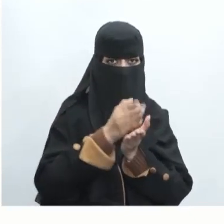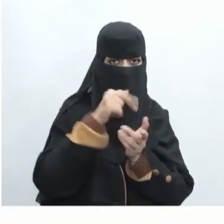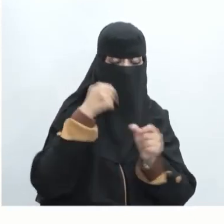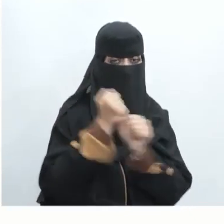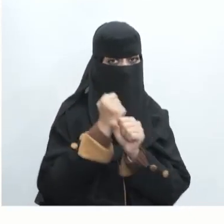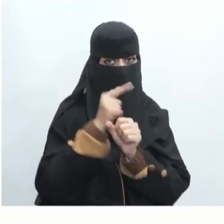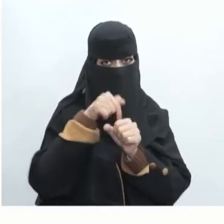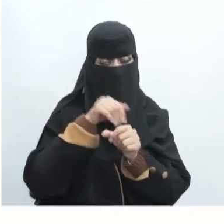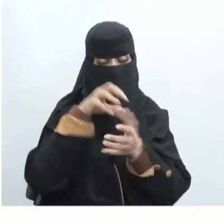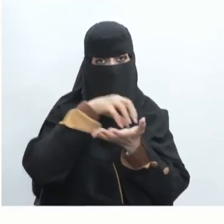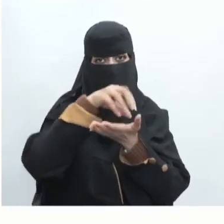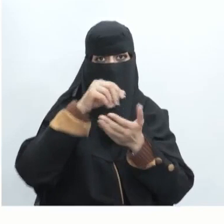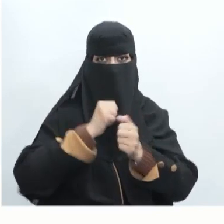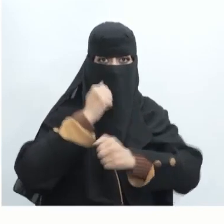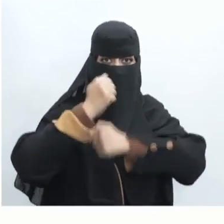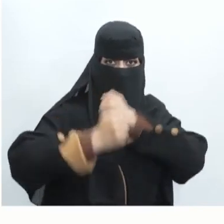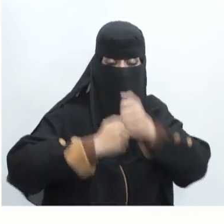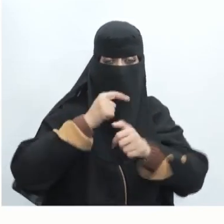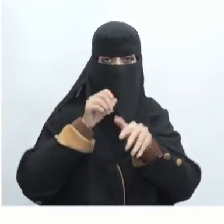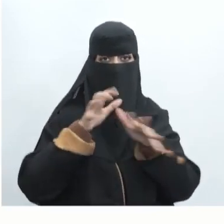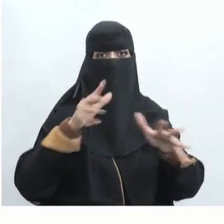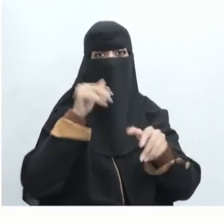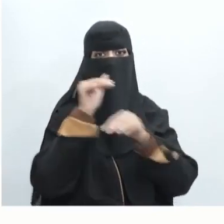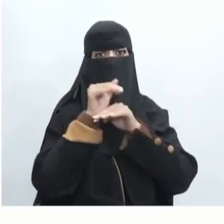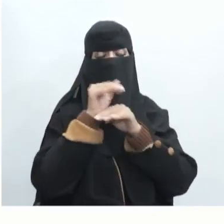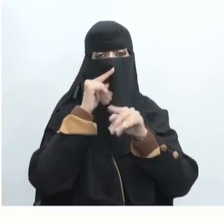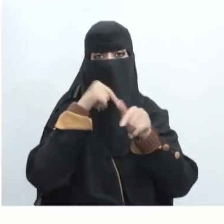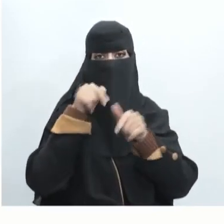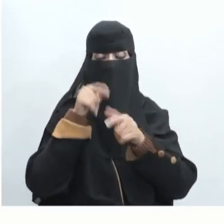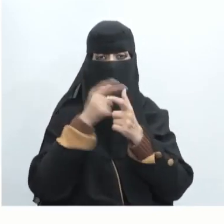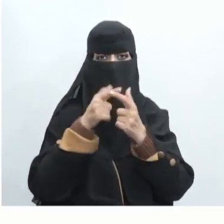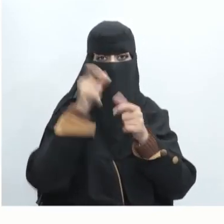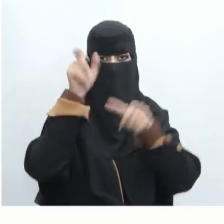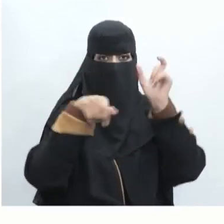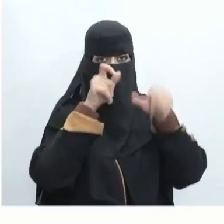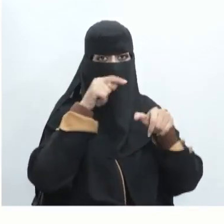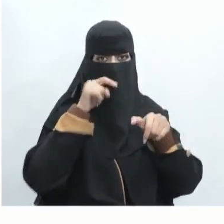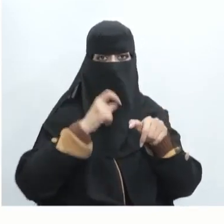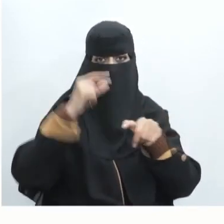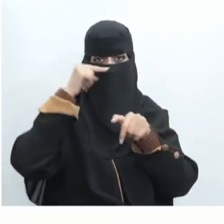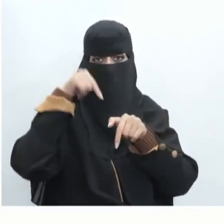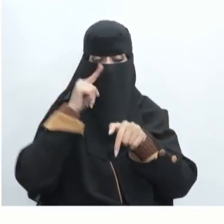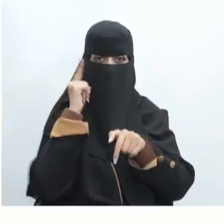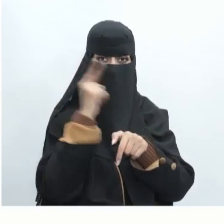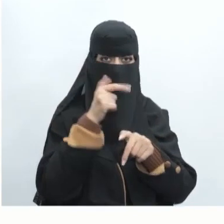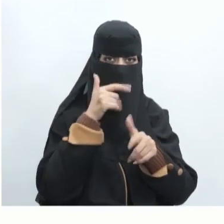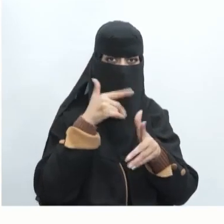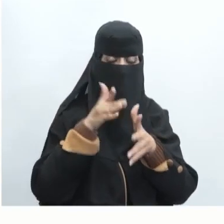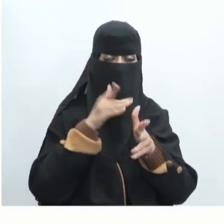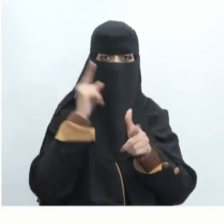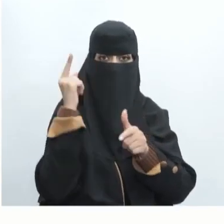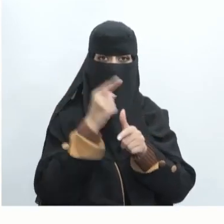وتعملوا الدول جاهده الى نشر التعليمي بين افراده دين الاسلامي يحض على